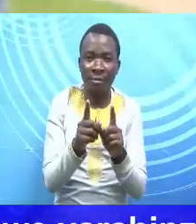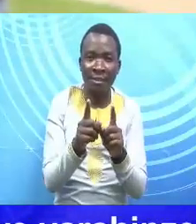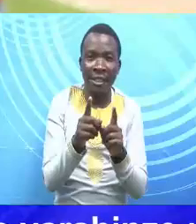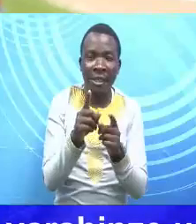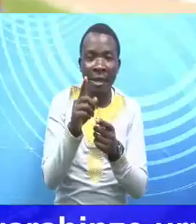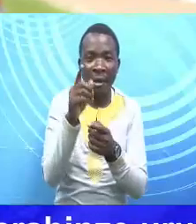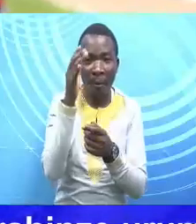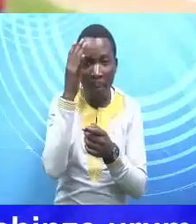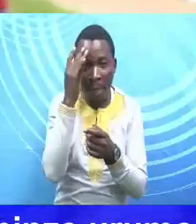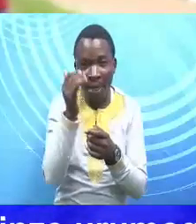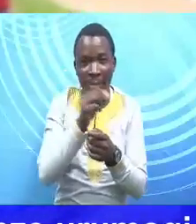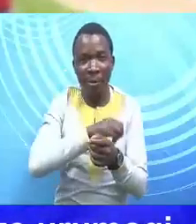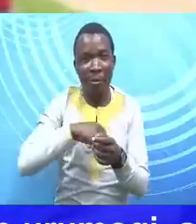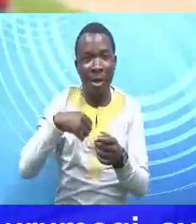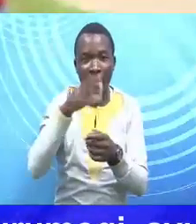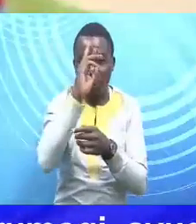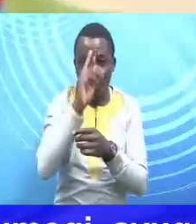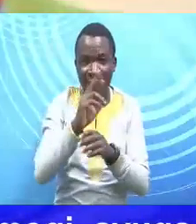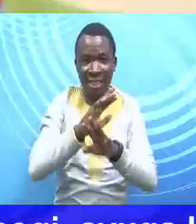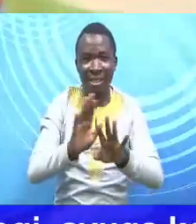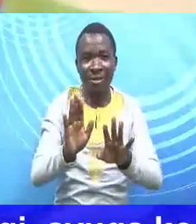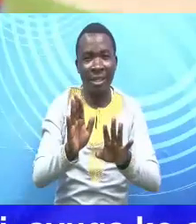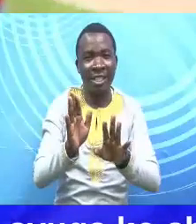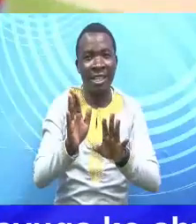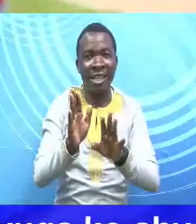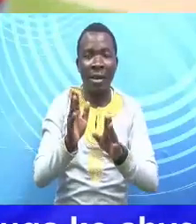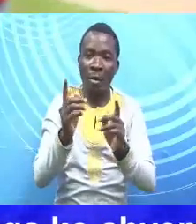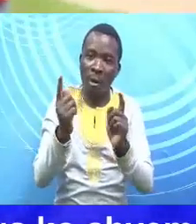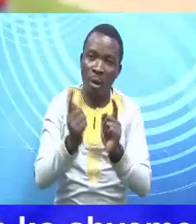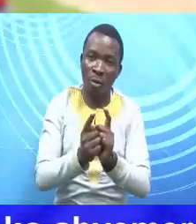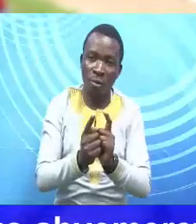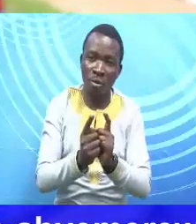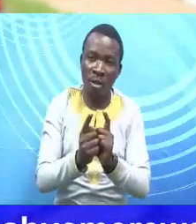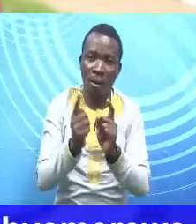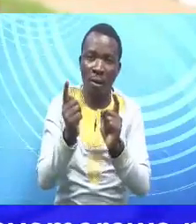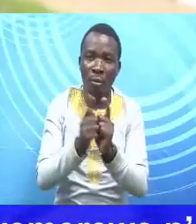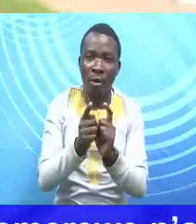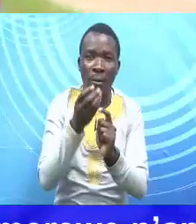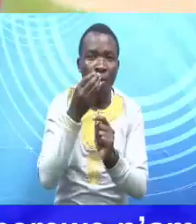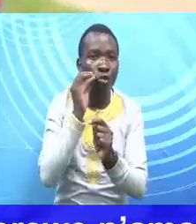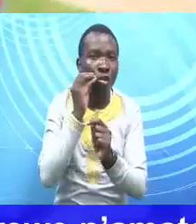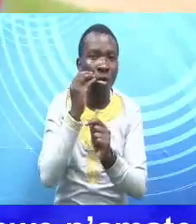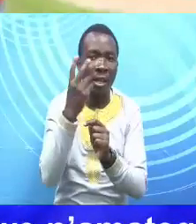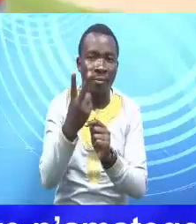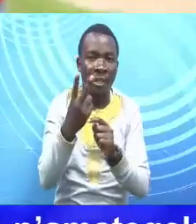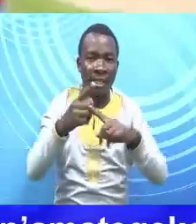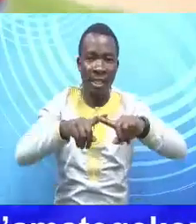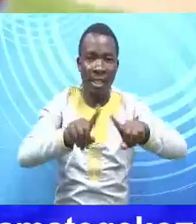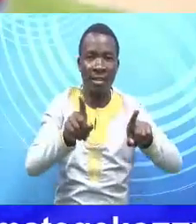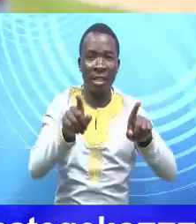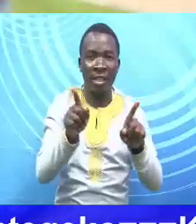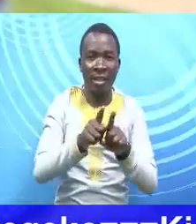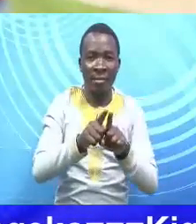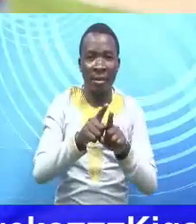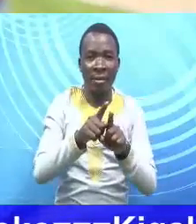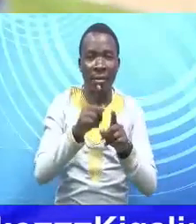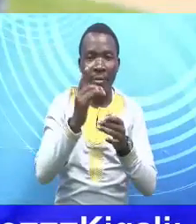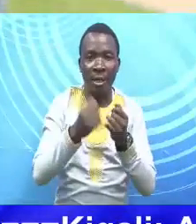kubera kwanga kuzubahiriza gusa bahuye bahurira mu ngo ebyiri zitandukanye nk'uko